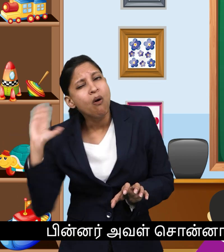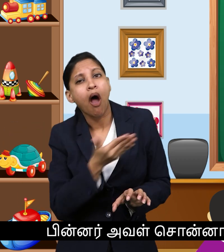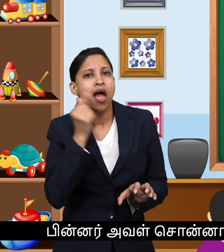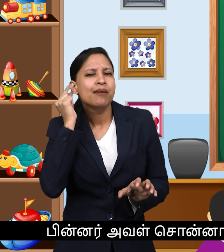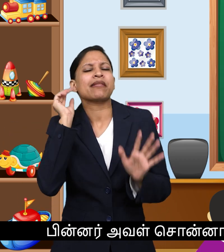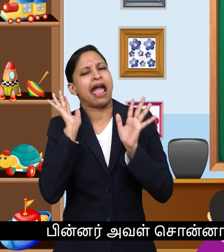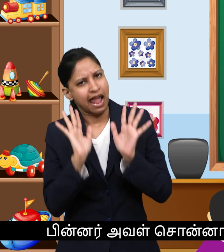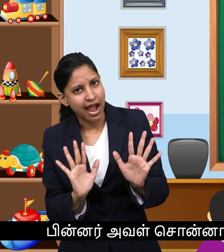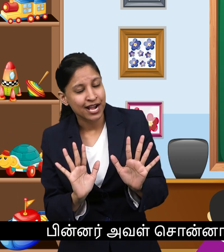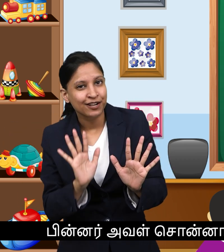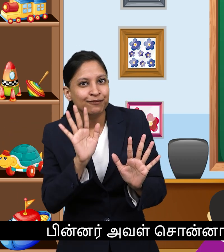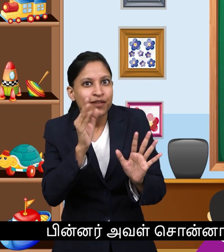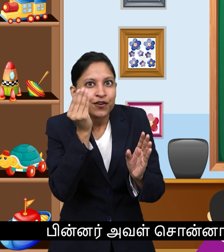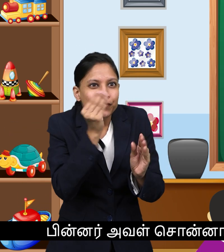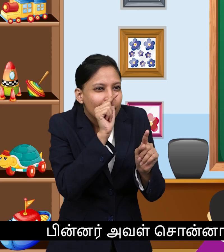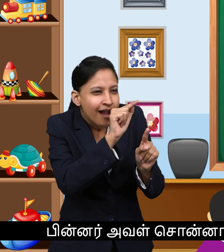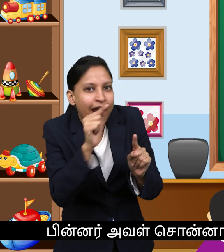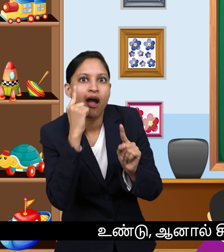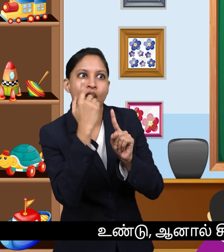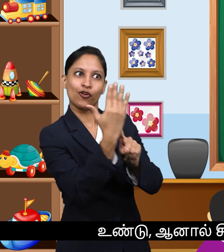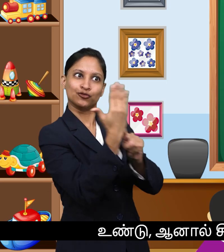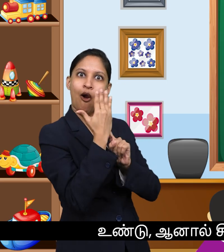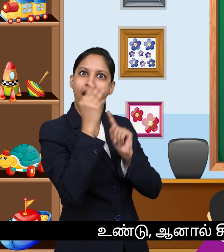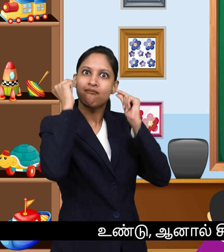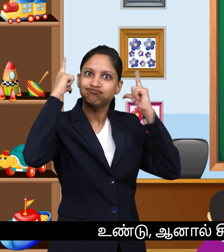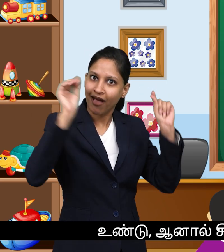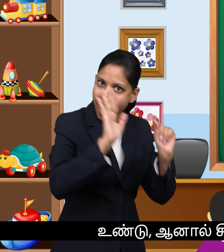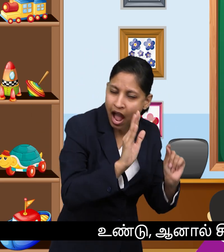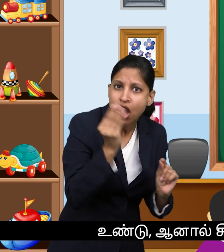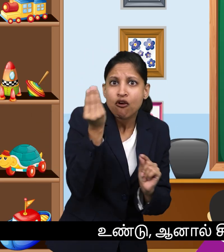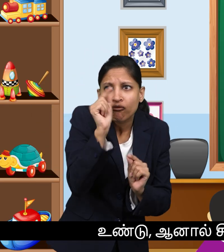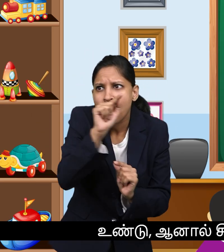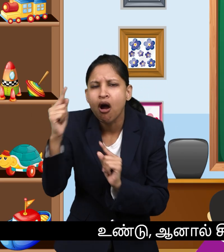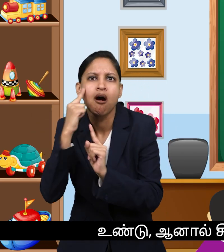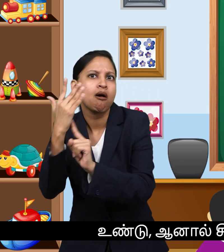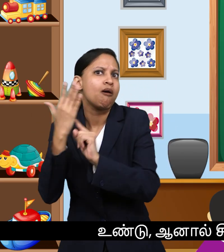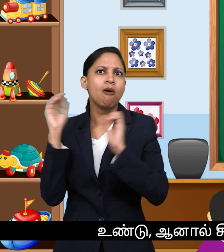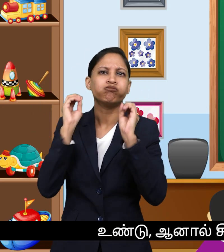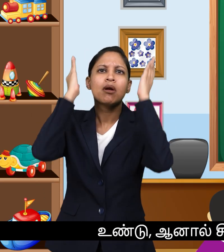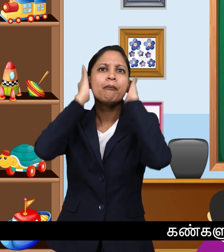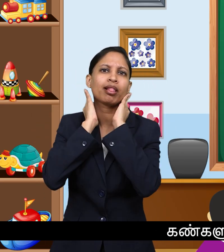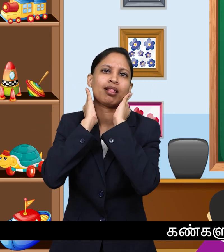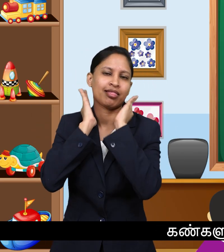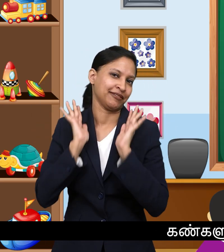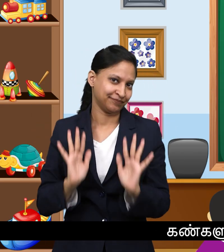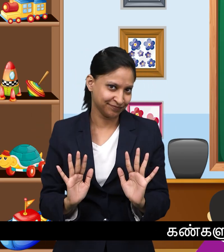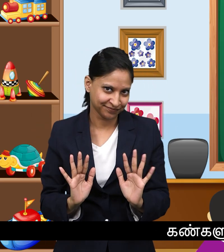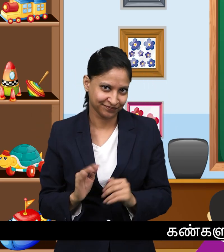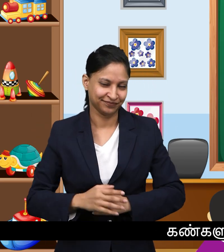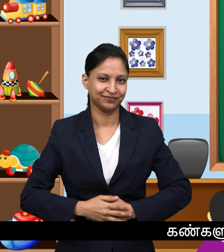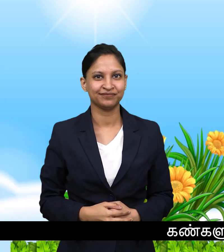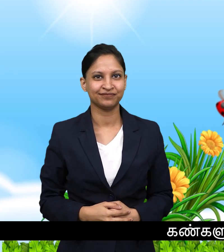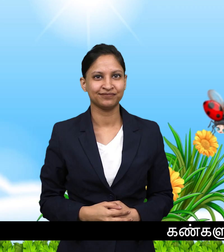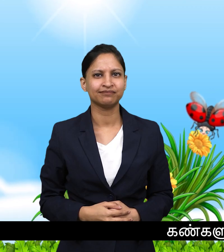சொன்னார், எல்லா விலங்குகளுக்கும் காதுகள் உண்டு. ஆனால் சில விலங்குகளில் காதுகள் நம் கண்களுக்கு தெரிவதில்லை.